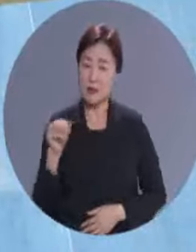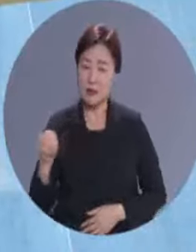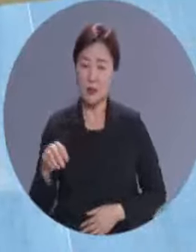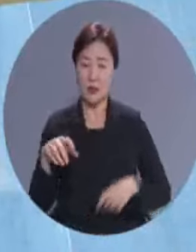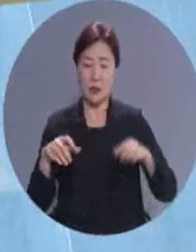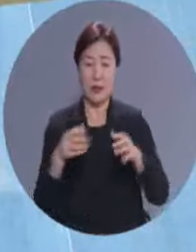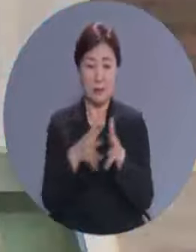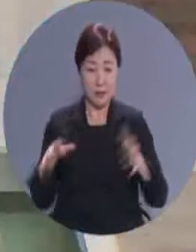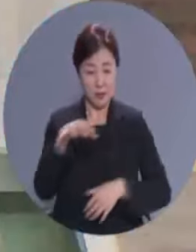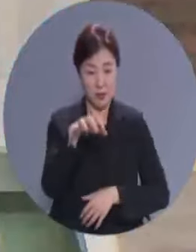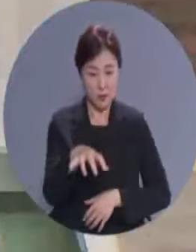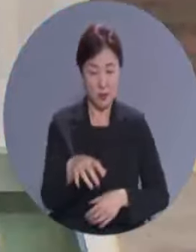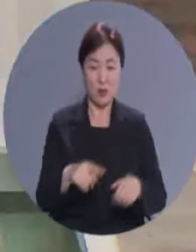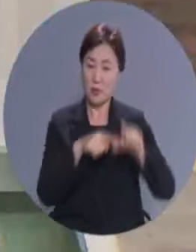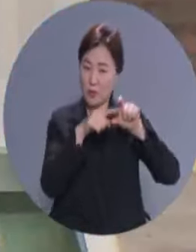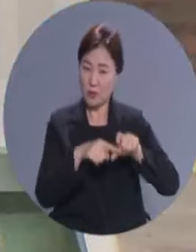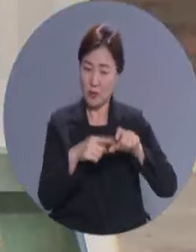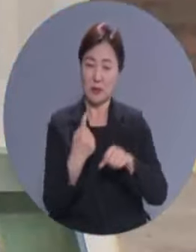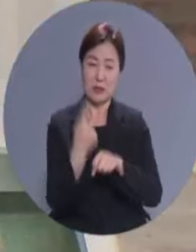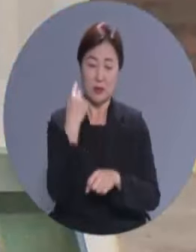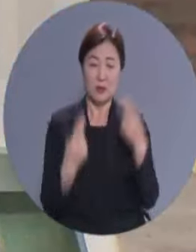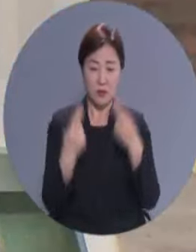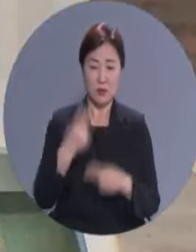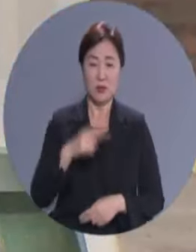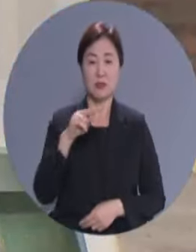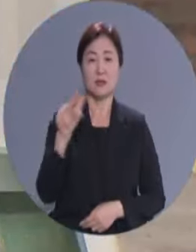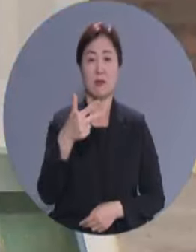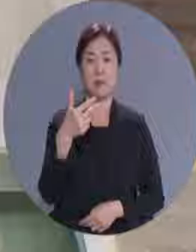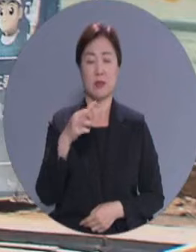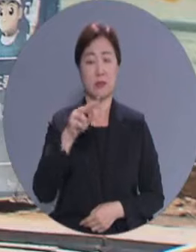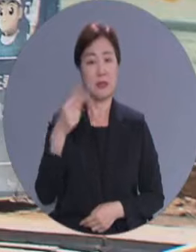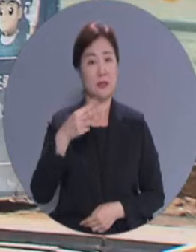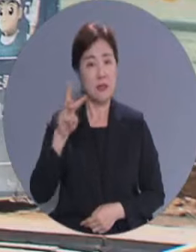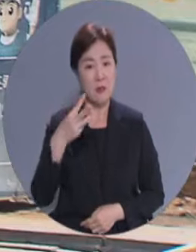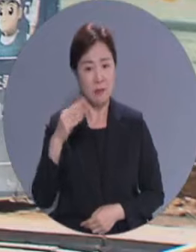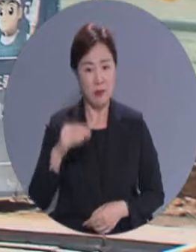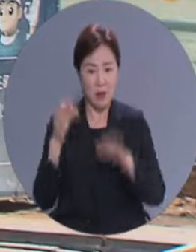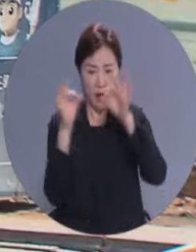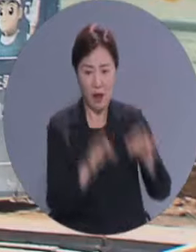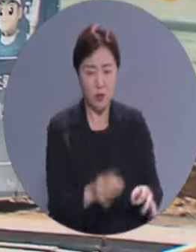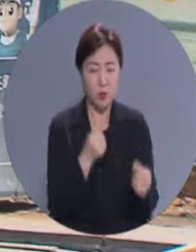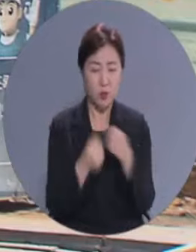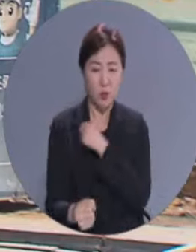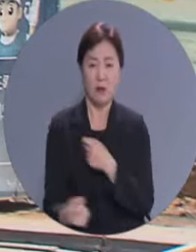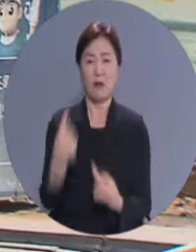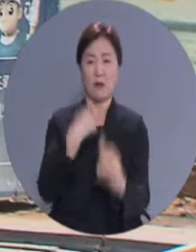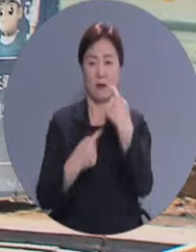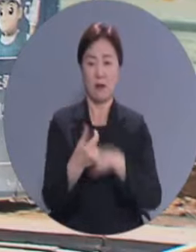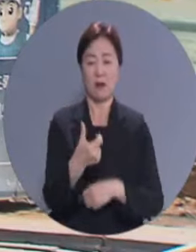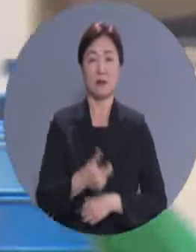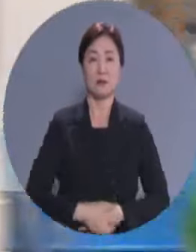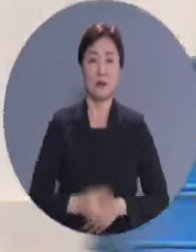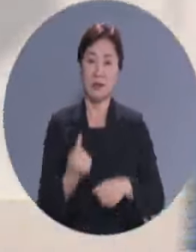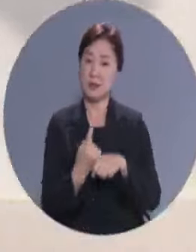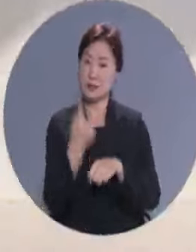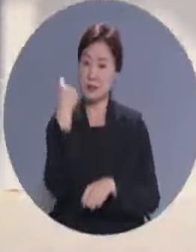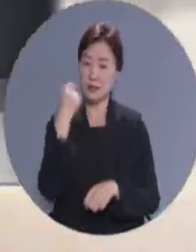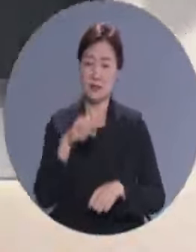평균 분양가를 1년 전보다 2300만 원 낮췄지만 이번에도 미달을 면치 못했습니다 지난해